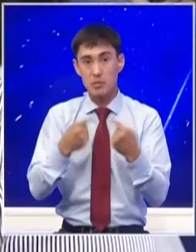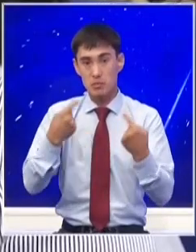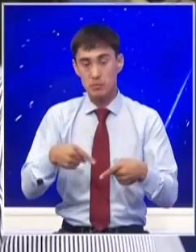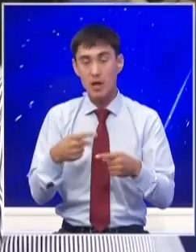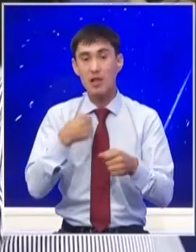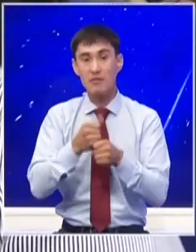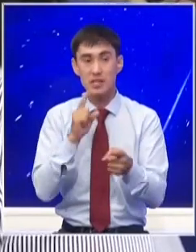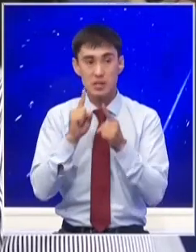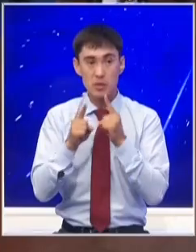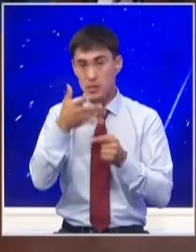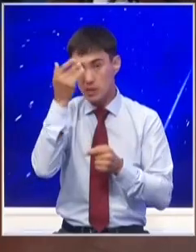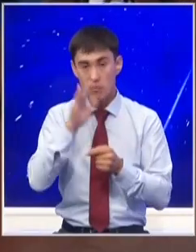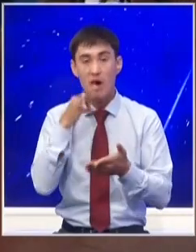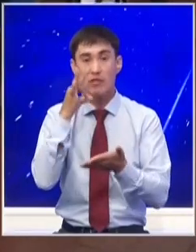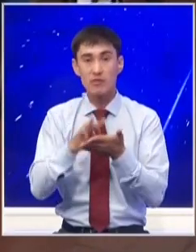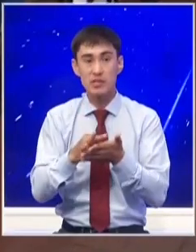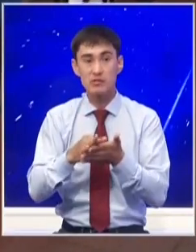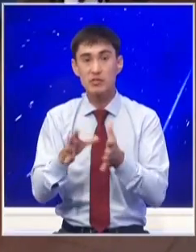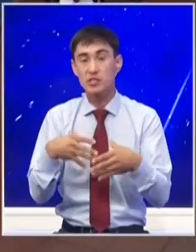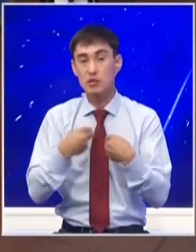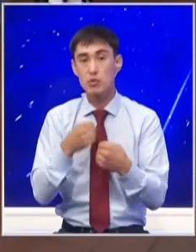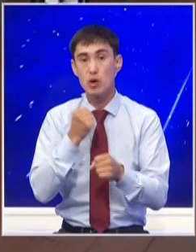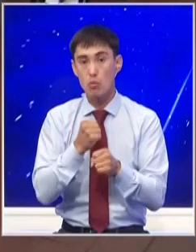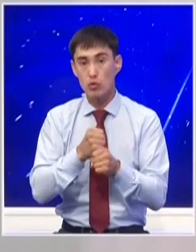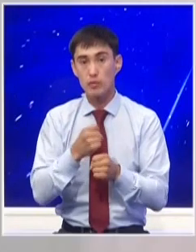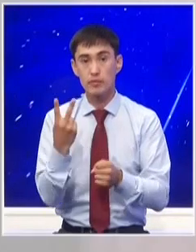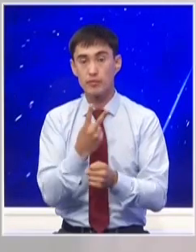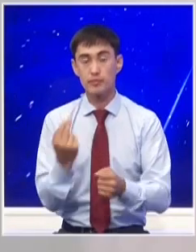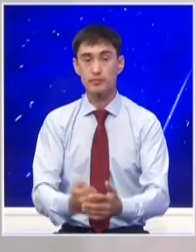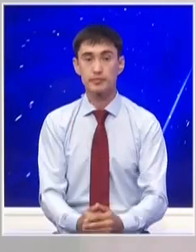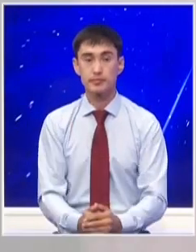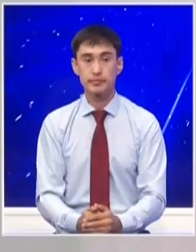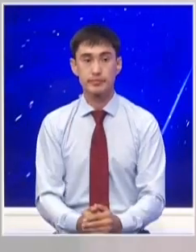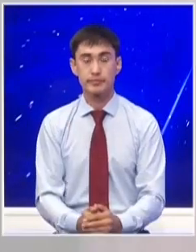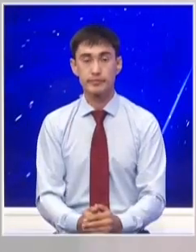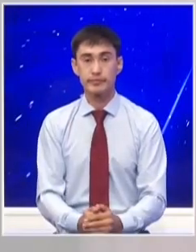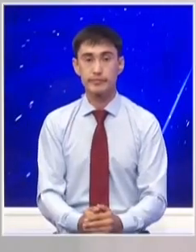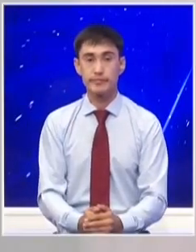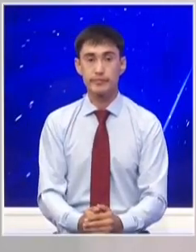цель семинара – не забывать об ответственности перед семьей и работой.